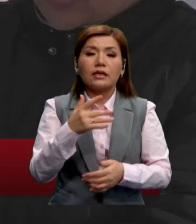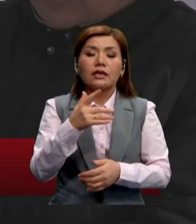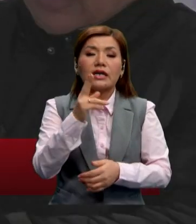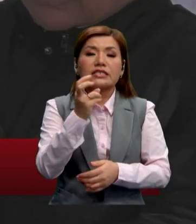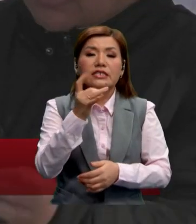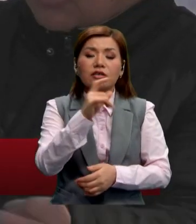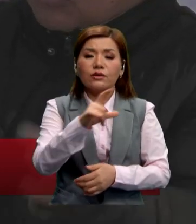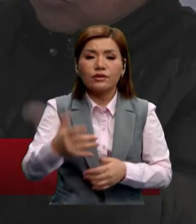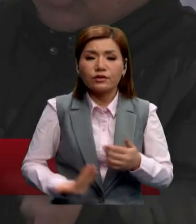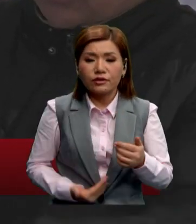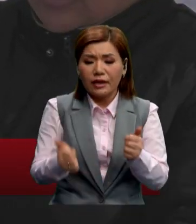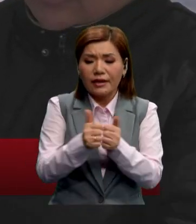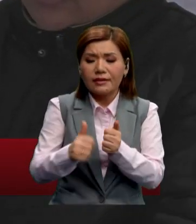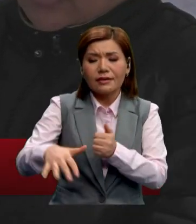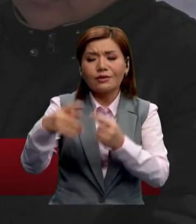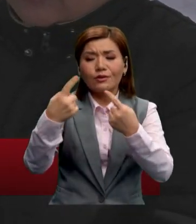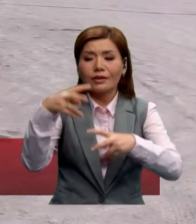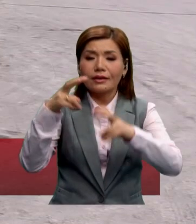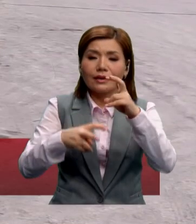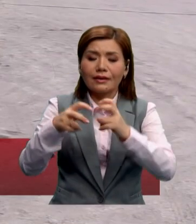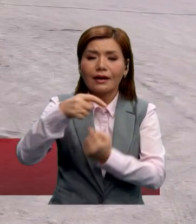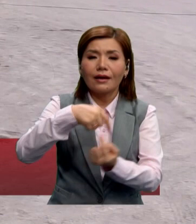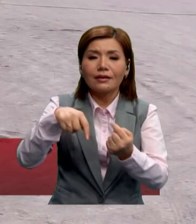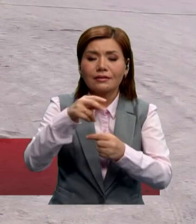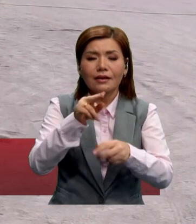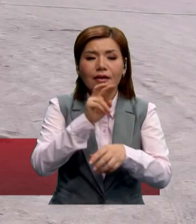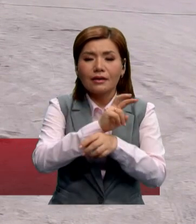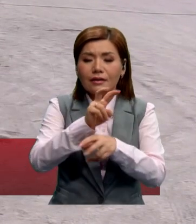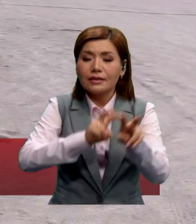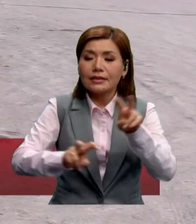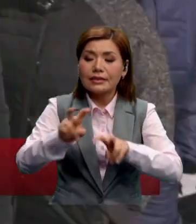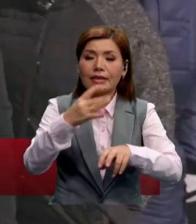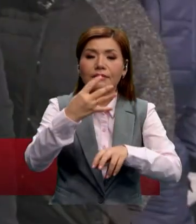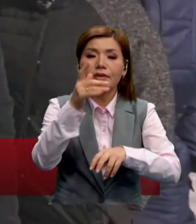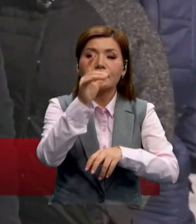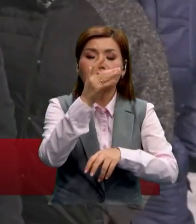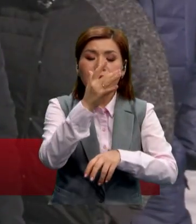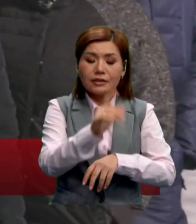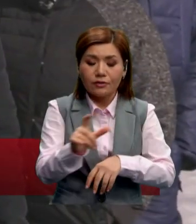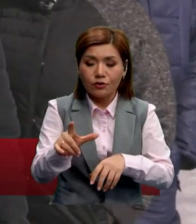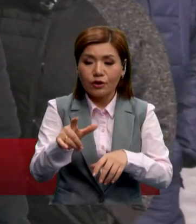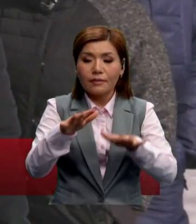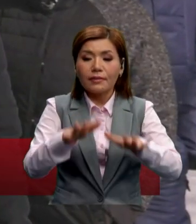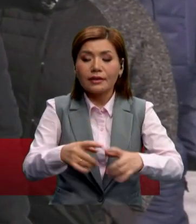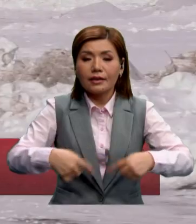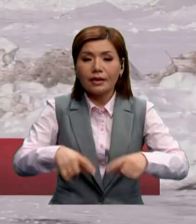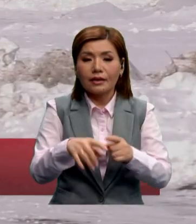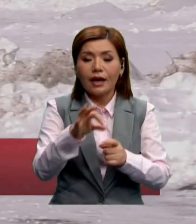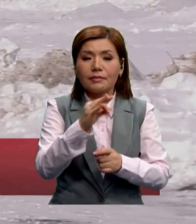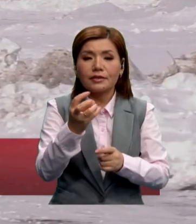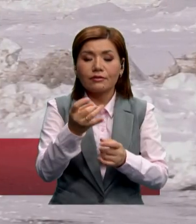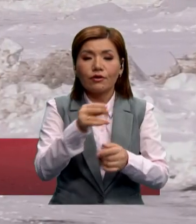Қызылжар тұрғындары төңіректегі басқа зауыттар мен кәсіпорындардан нәпақа іздеп кеткен. 45 адамды жергілікті әкімдік қоғамдық жұмысқа